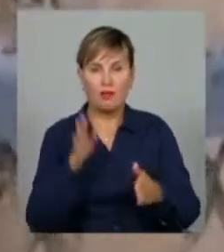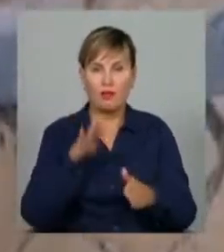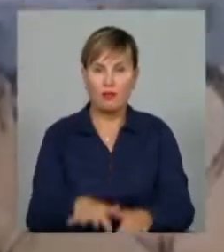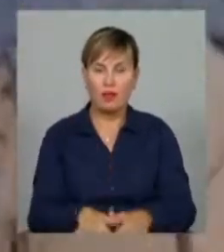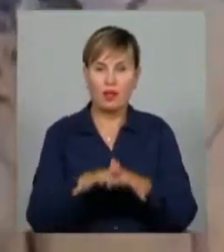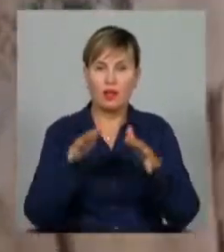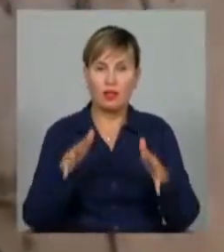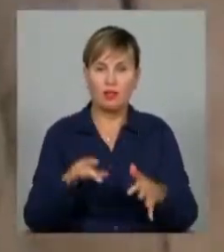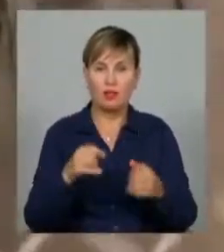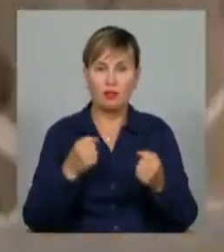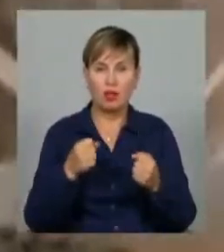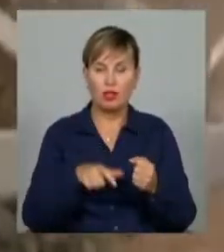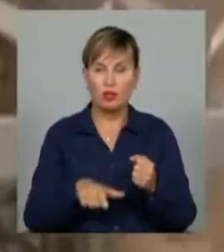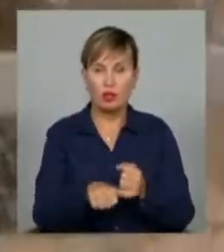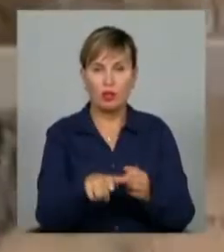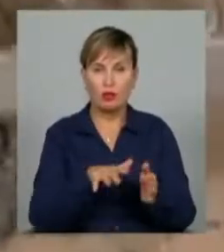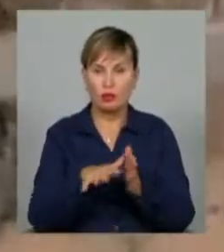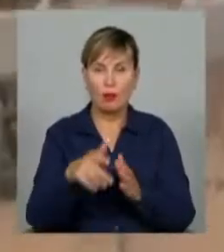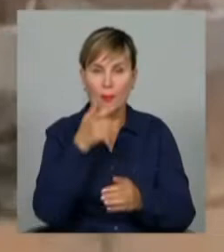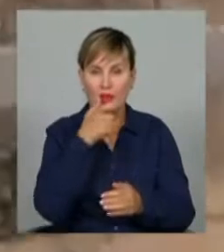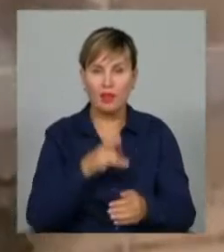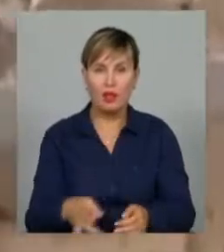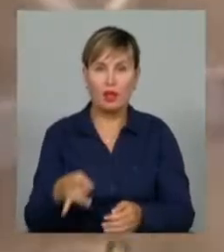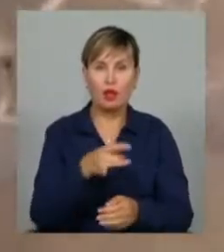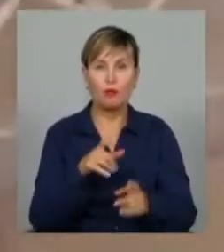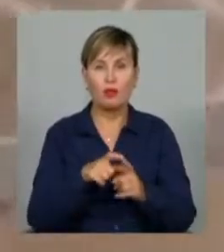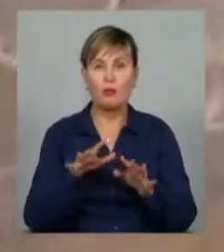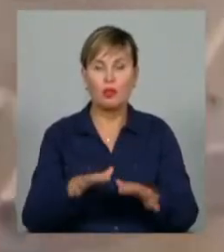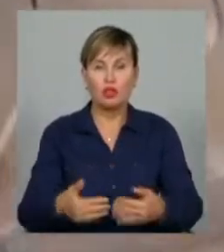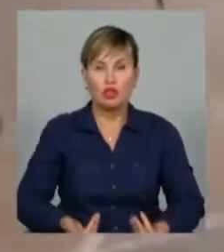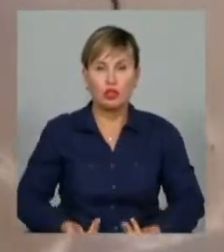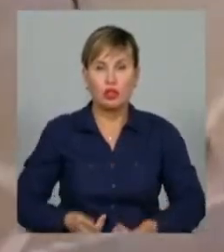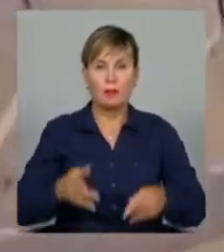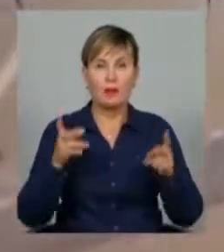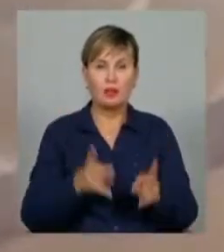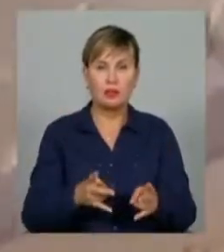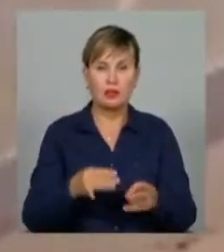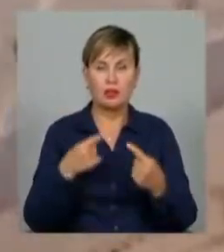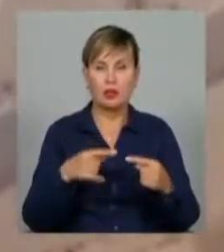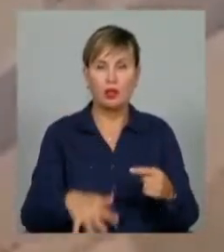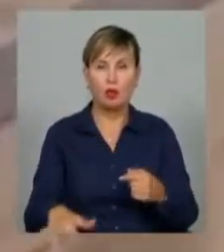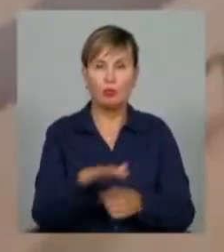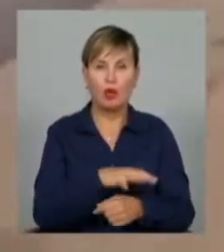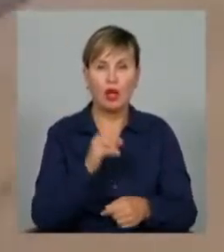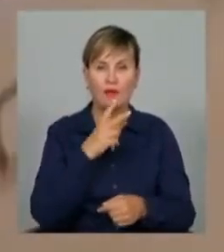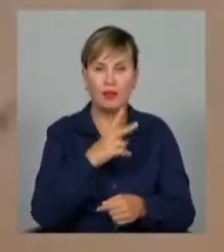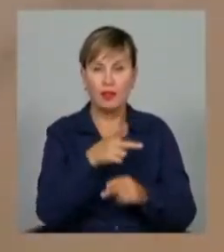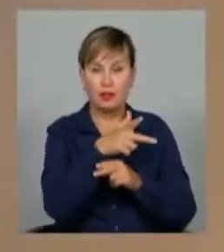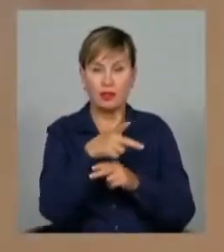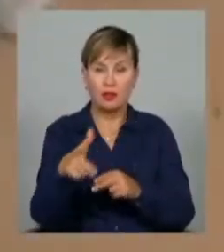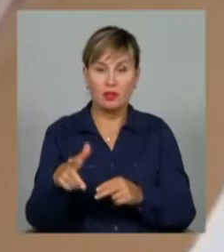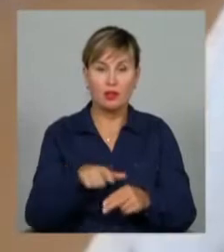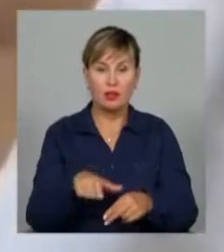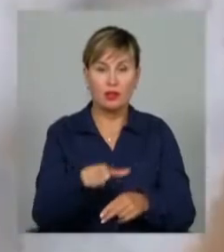и залили автомобильные трассы в Панфиловском районе. По словам местных жителей, пострадали и посевные площади. Как видно на кадрах,